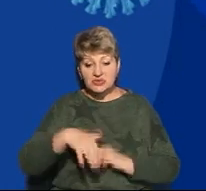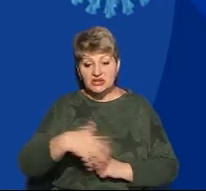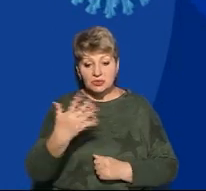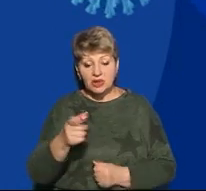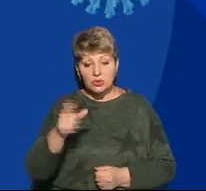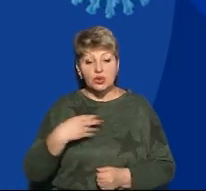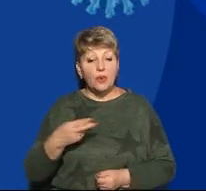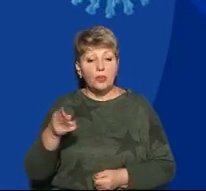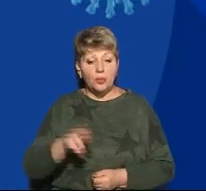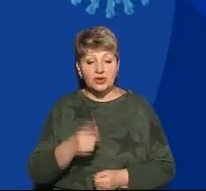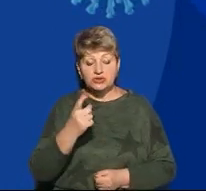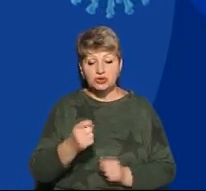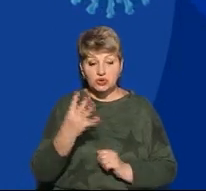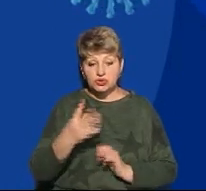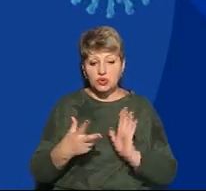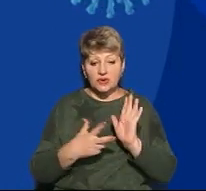6755 із них померли,